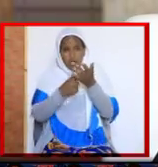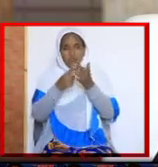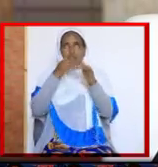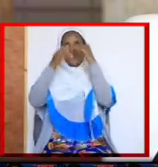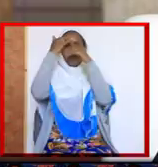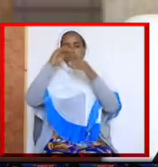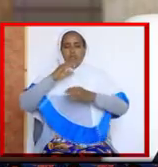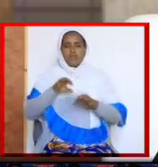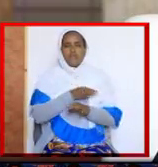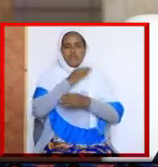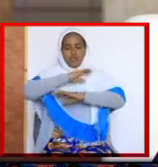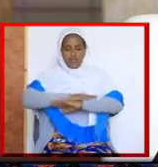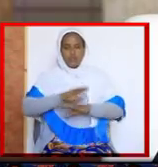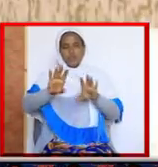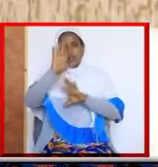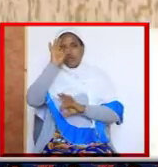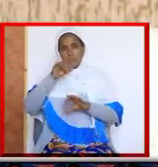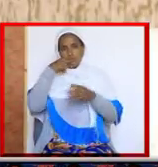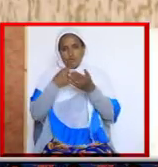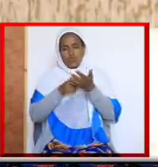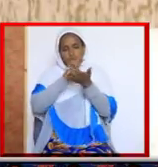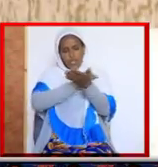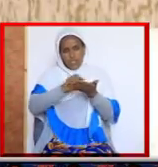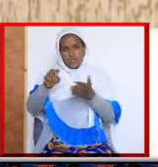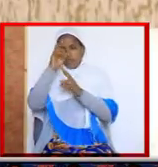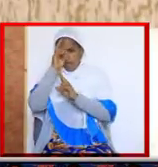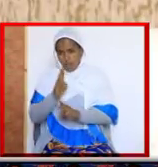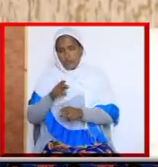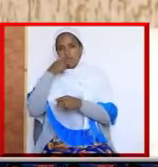ቀደሳት፣ አከበራት ነው የሚል ከሌሎች ቀናት